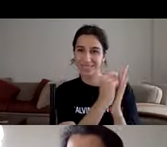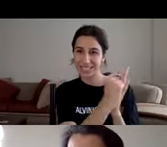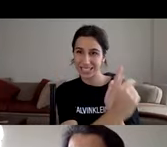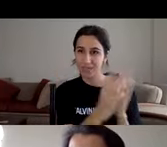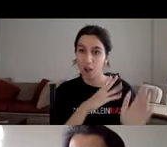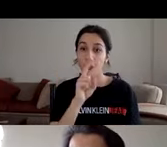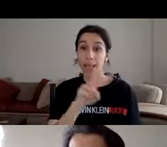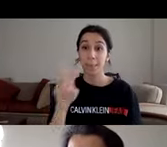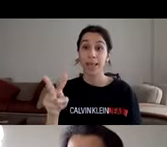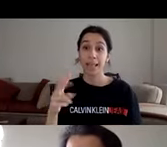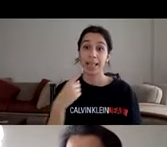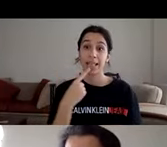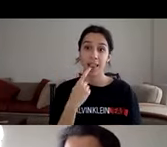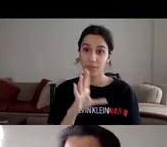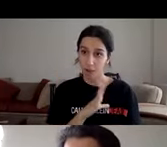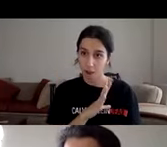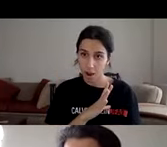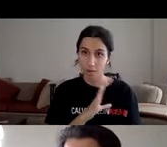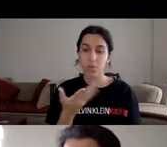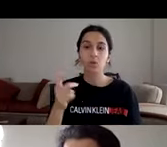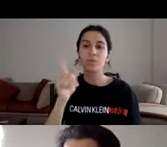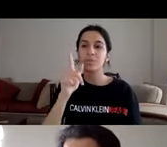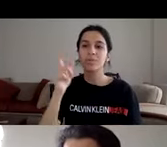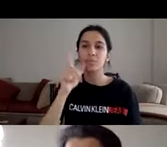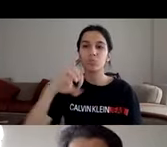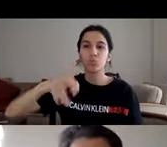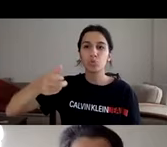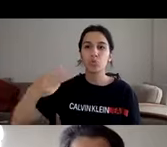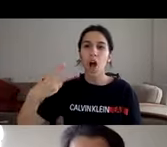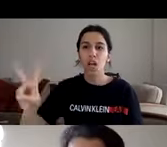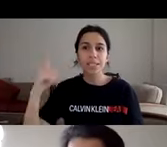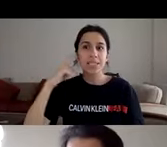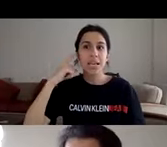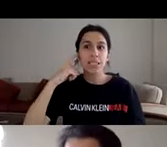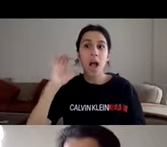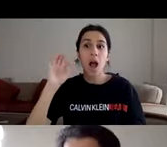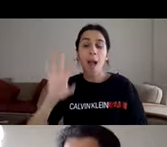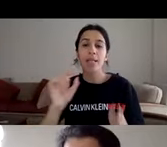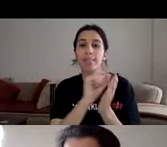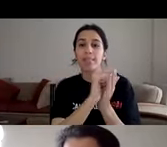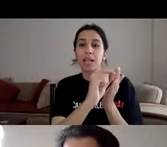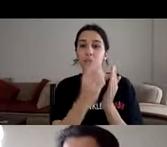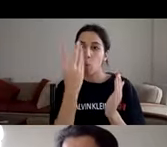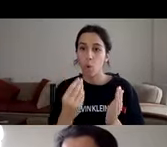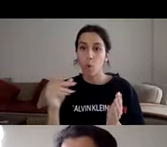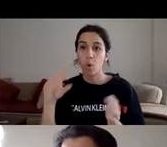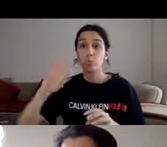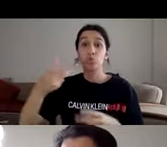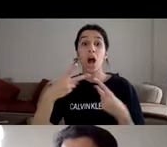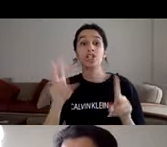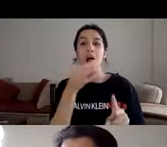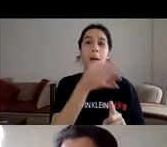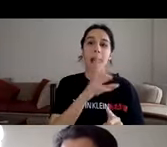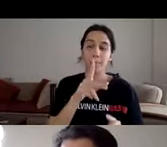dilde yapıyor. Ama işte musluk açık kaldı, o sesi duyup metne dönüştürebiliyor. İşte